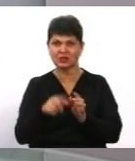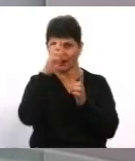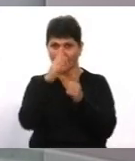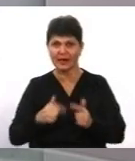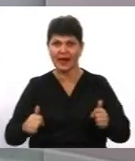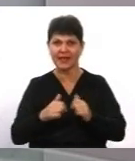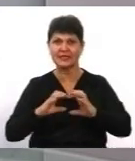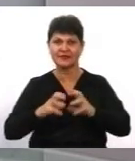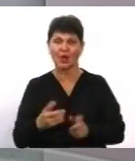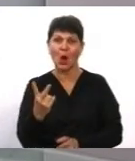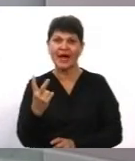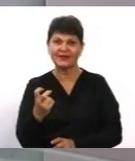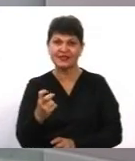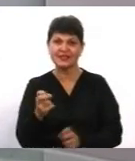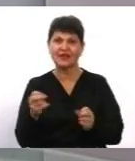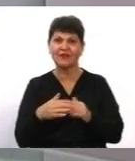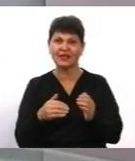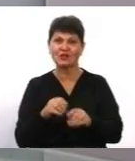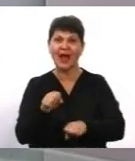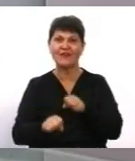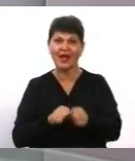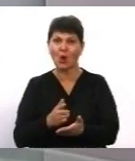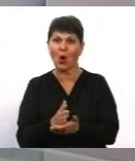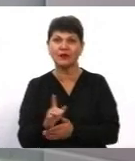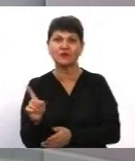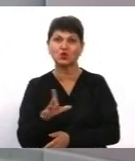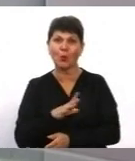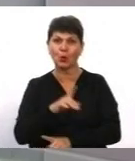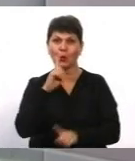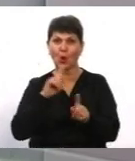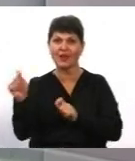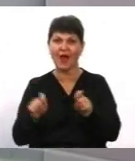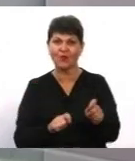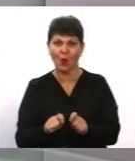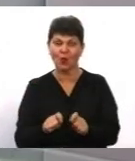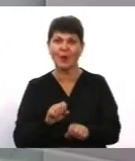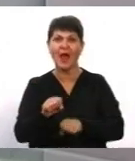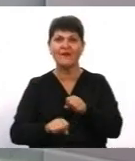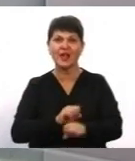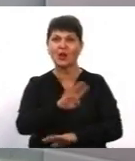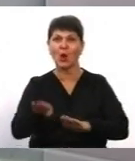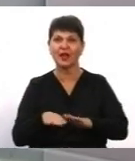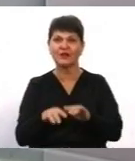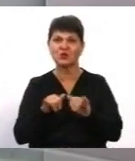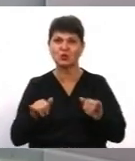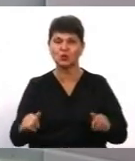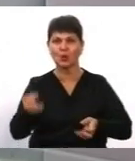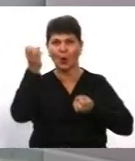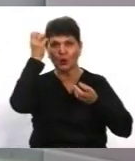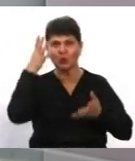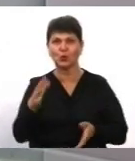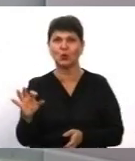200 фахівців велогалузі. Про те, що було на форумі, а також про велоінфраструктуру, велокультуру та про те,